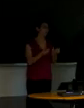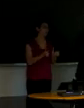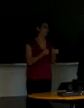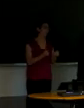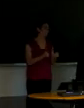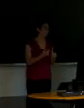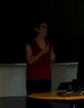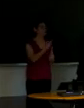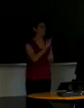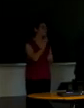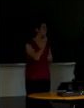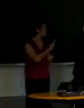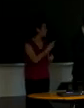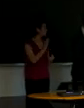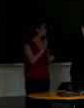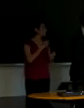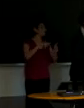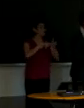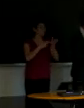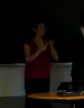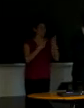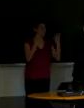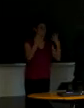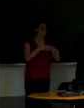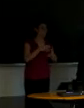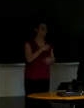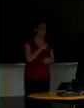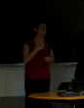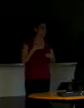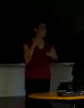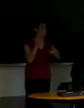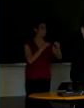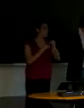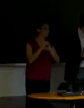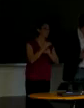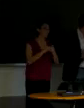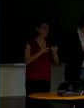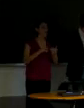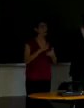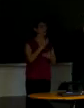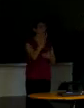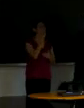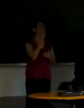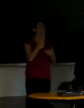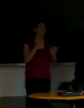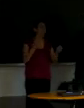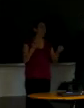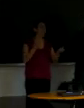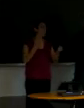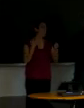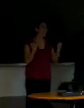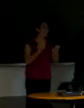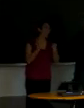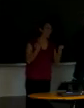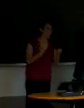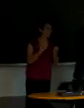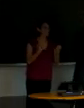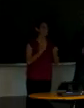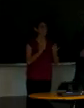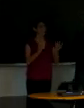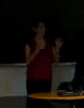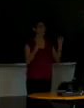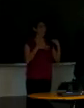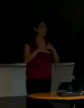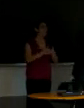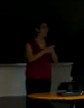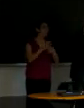meccanica, l'ingegneria, la tecnologia meccanica, la scienza delle costruzioni, la termodinamica, la fluidodinamica applicata alle macchine. Tutto questo